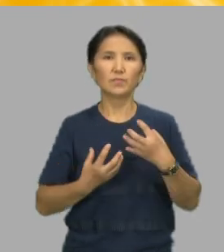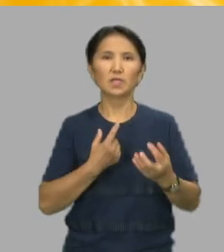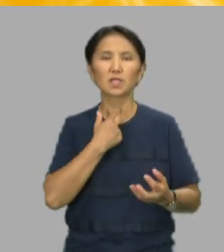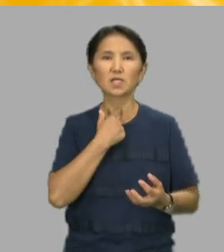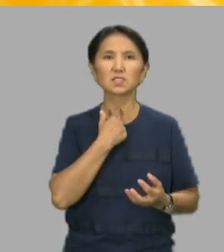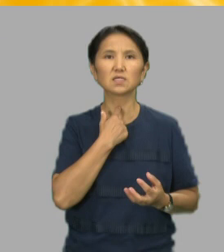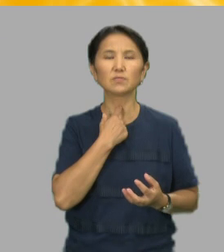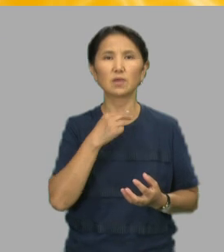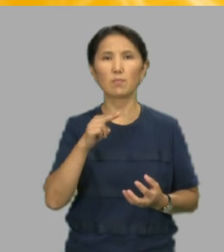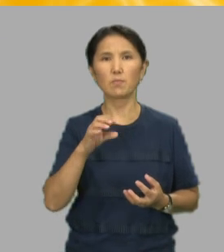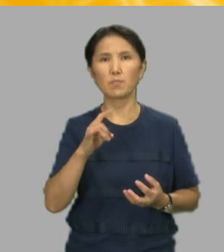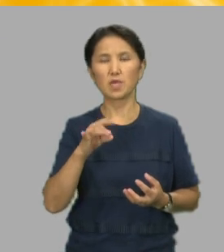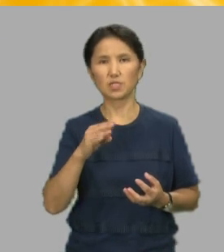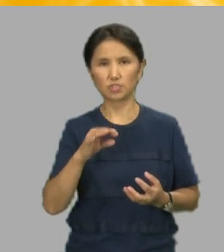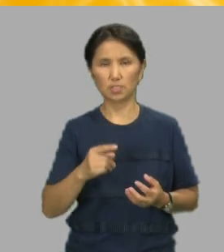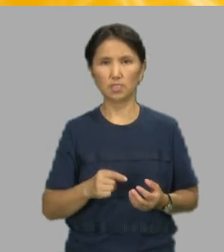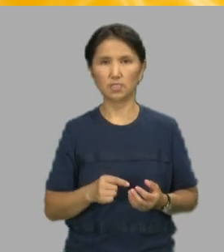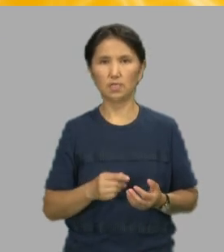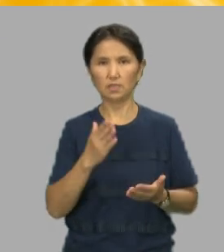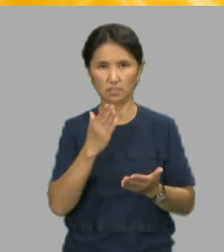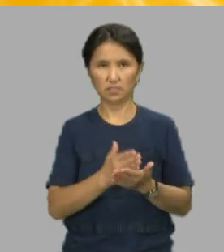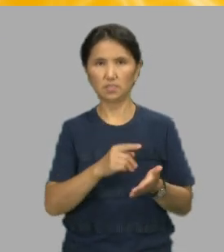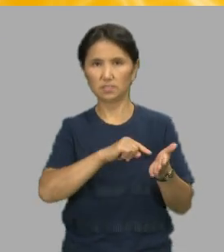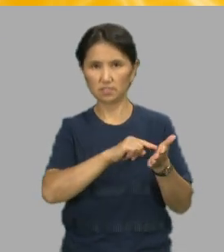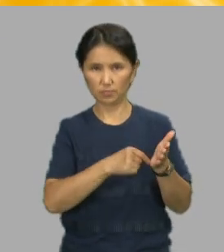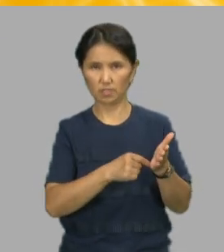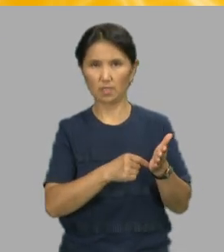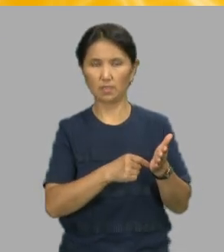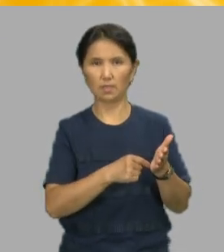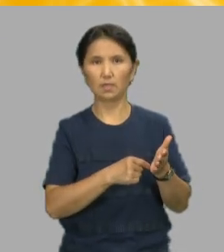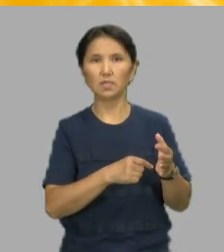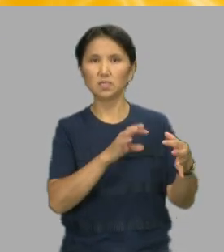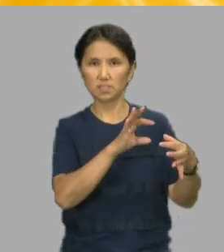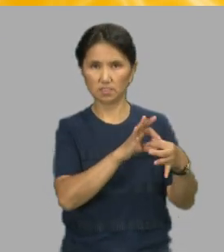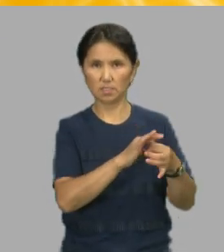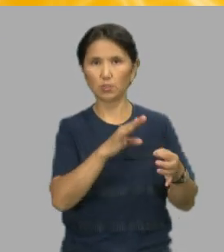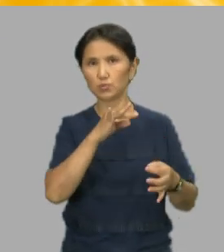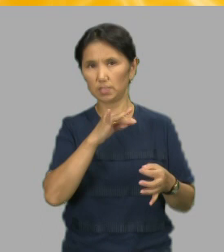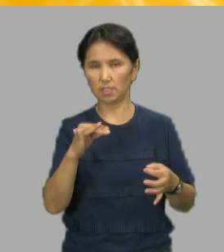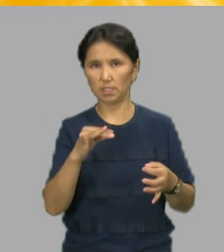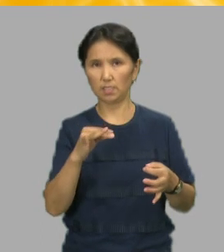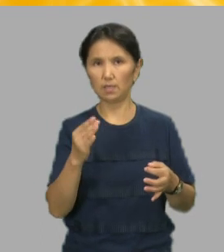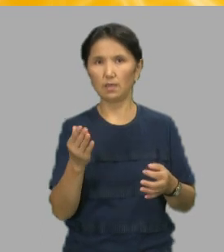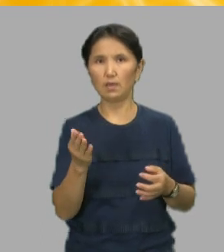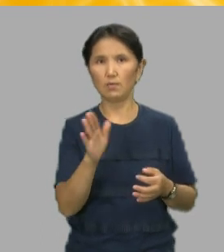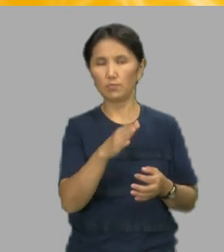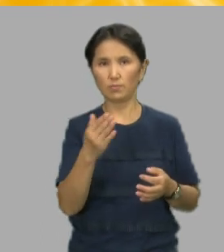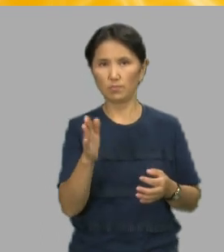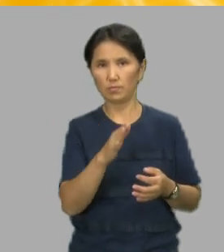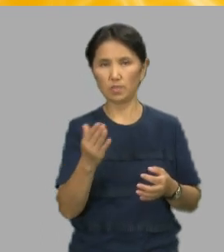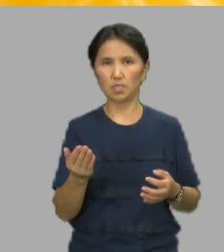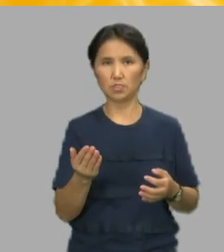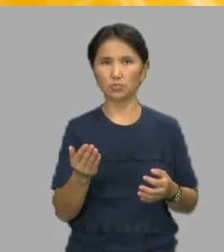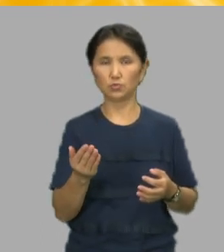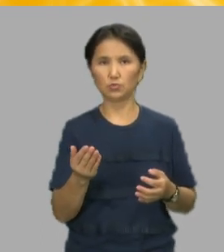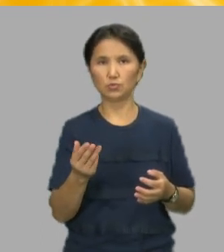интонацией перечисления. Ставим запятую «и» союзом «и». Между